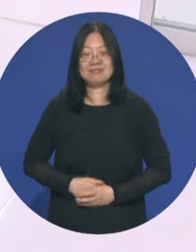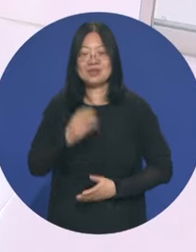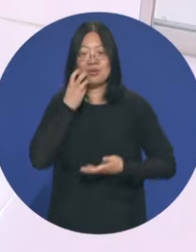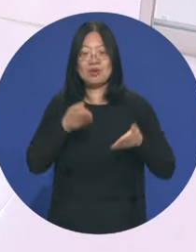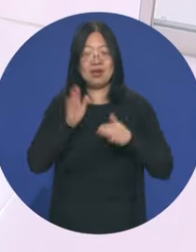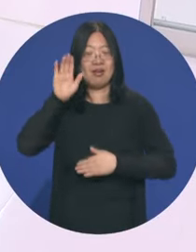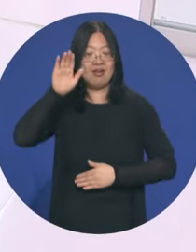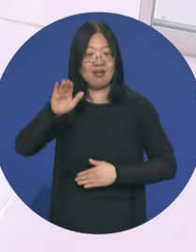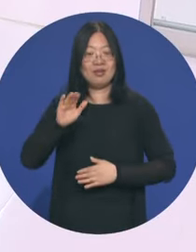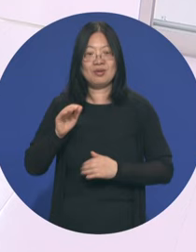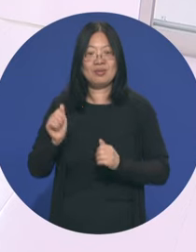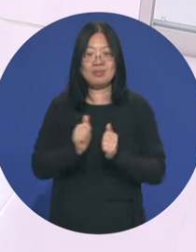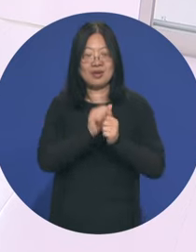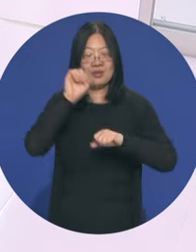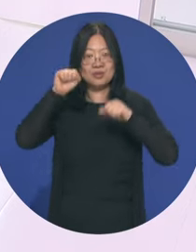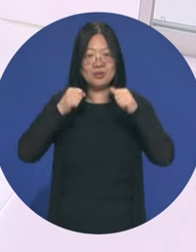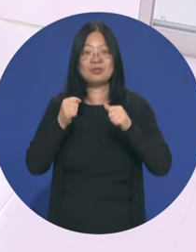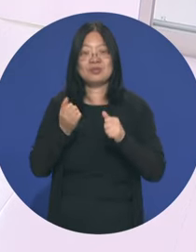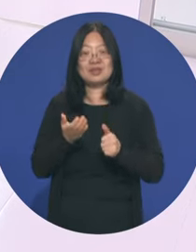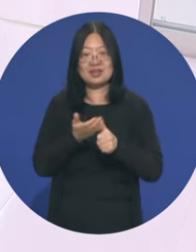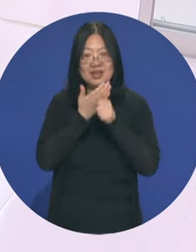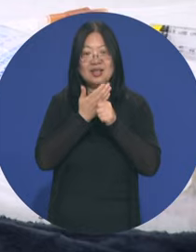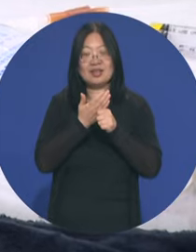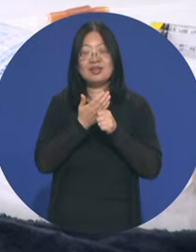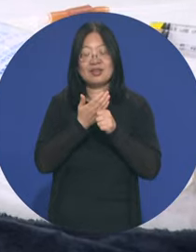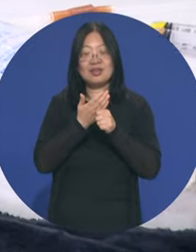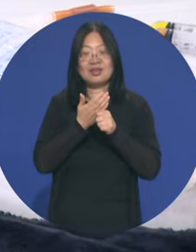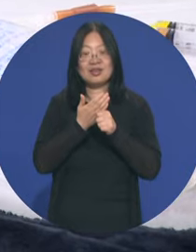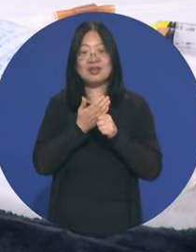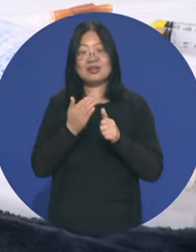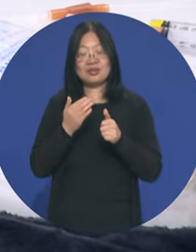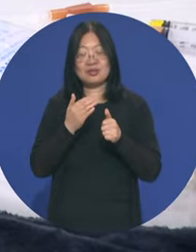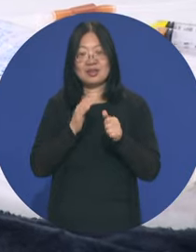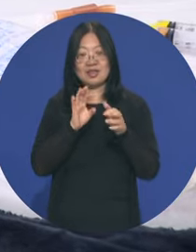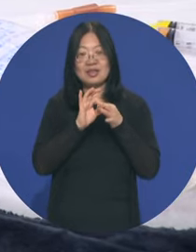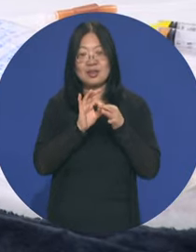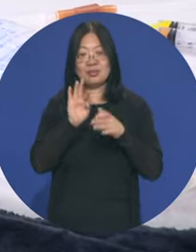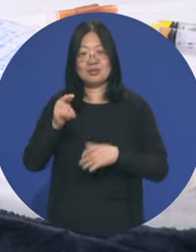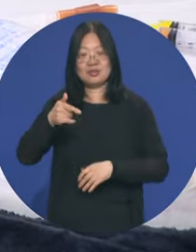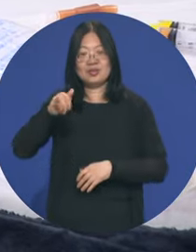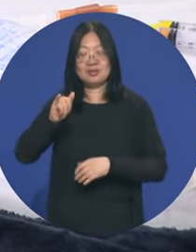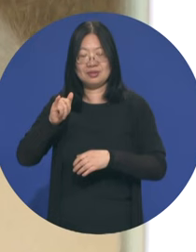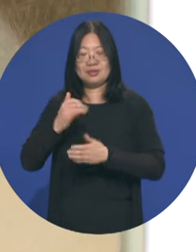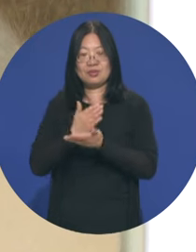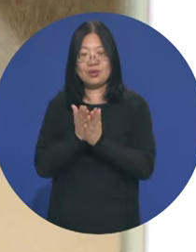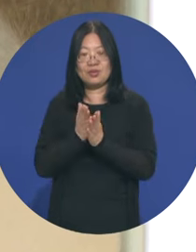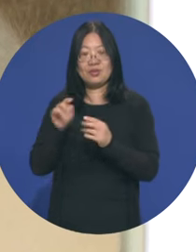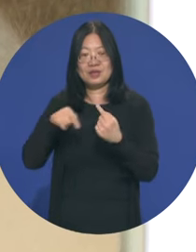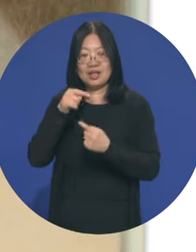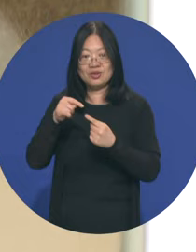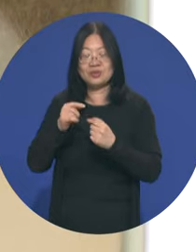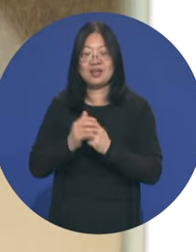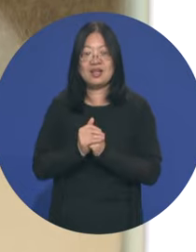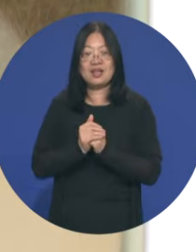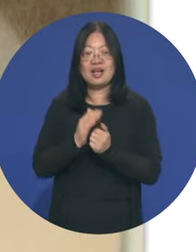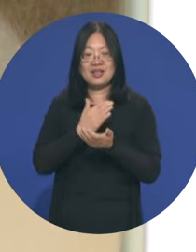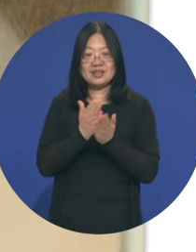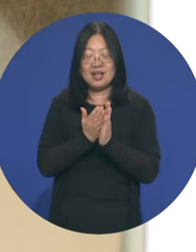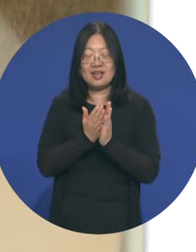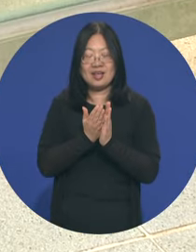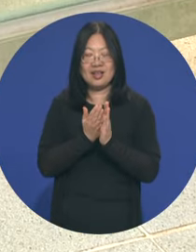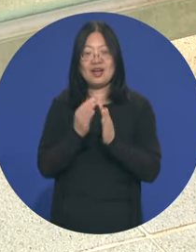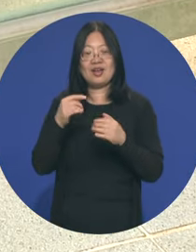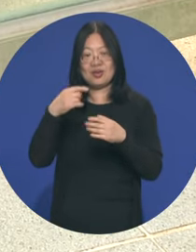고맙겠습니다. 경도는 앞으로 반려동물 입양 주간을 분기별로 운영하고 화성과 여주의 반려마루에서